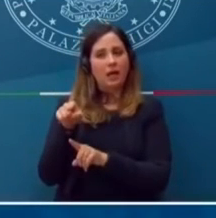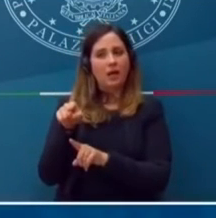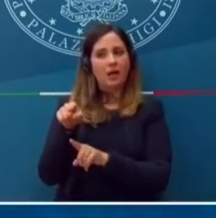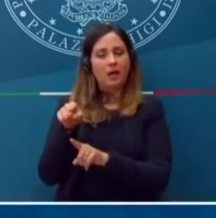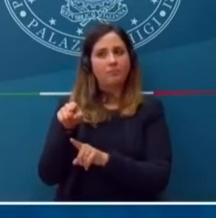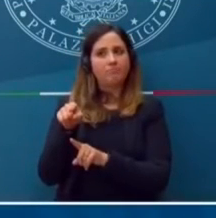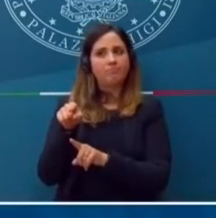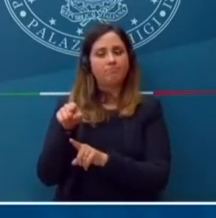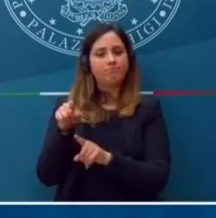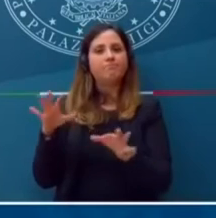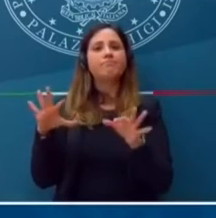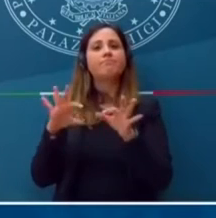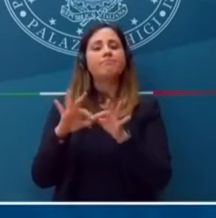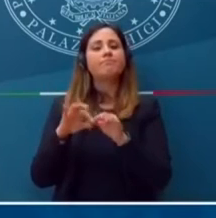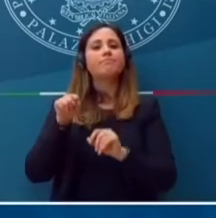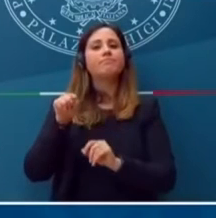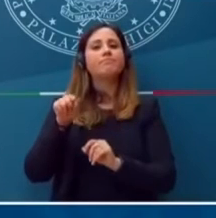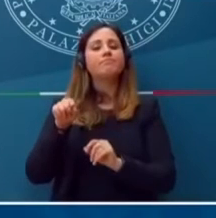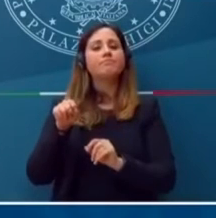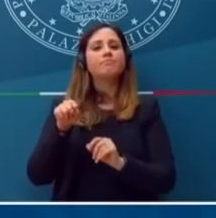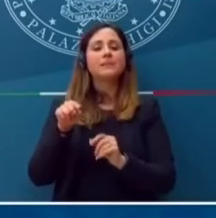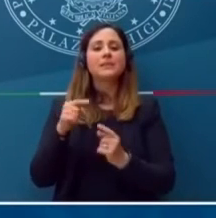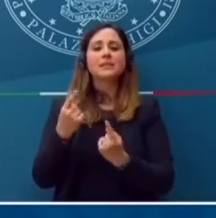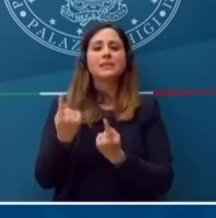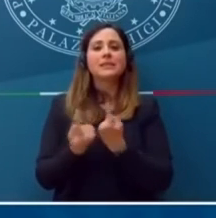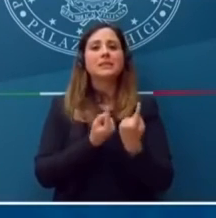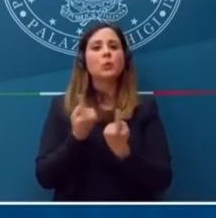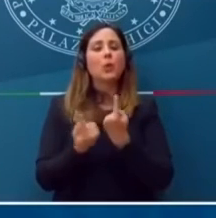al prolungamento dell'intervallo tra